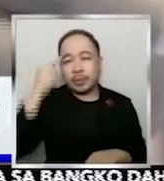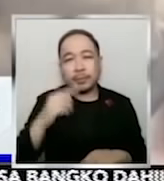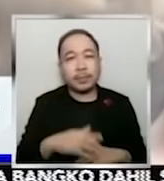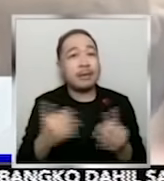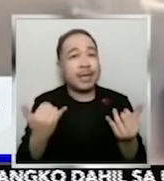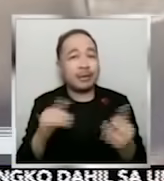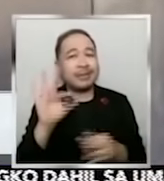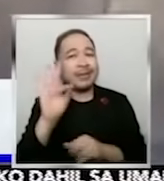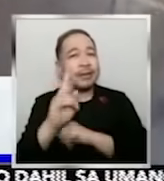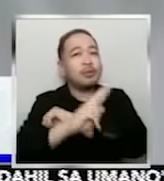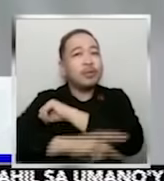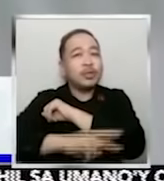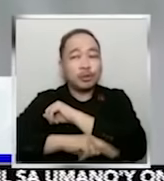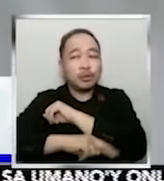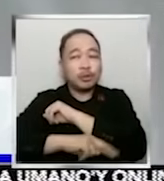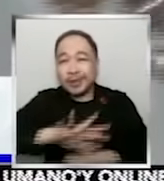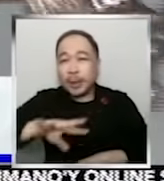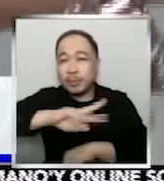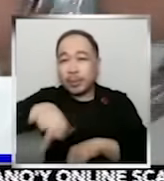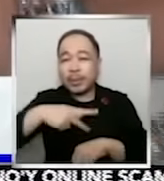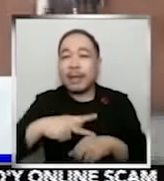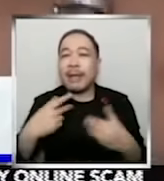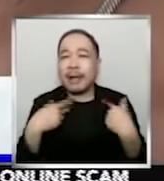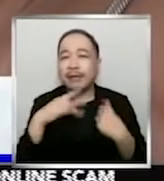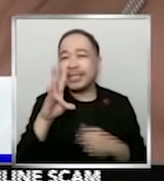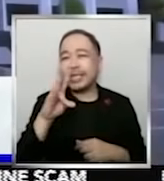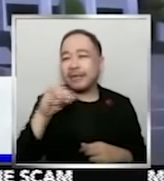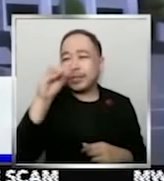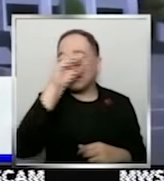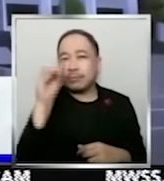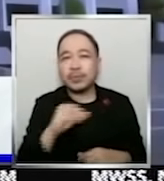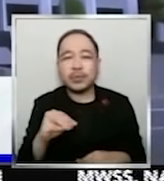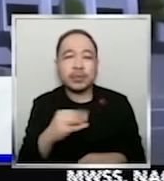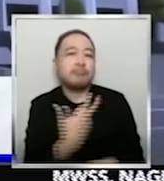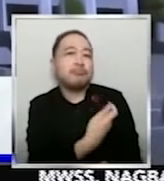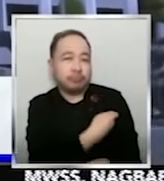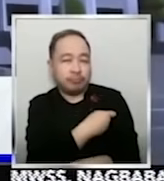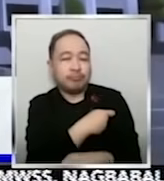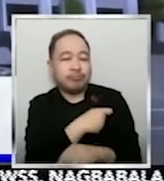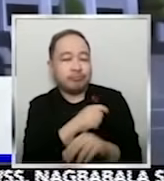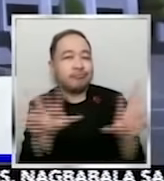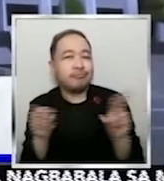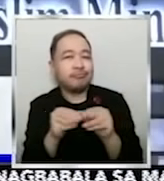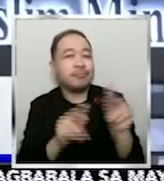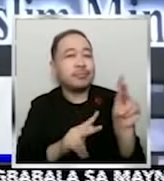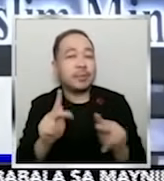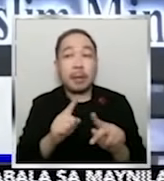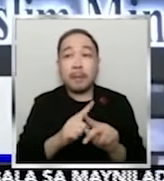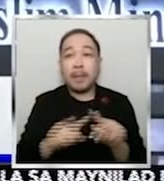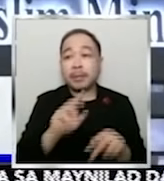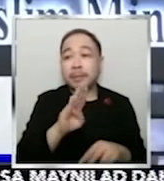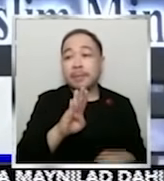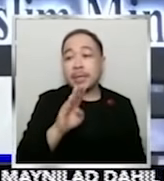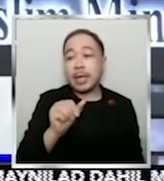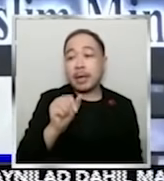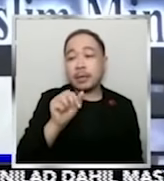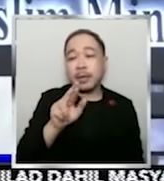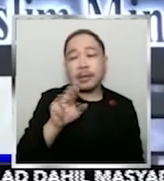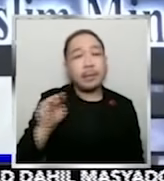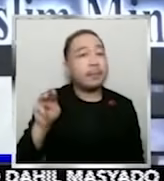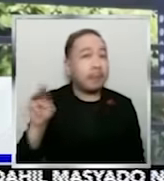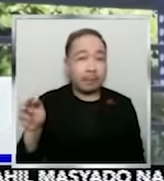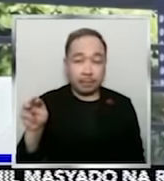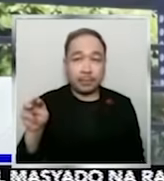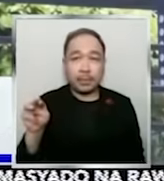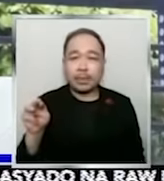naabot na ang mahigit 70% vaccination rates sa kanilang mga populasyon. Pero ang Bangsamoro Autonomous Region in Muslim Mindanao o BARMM, hindi